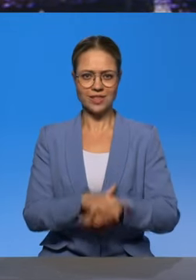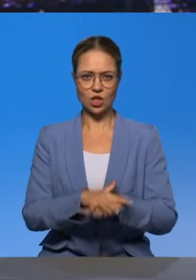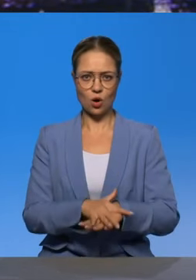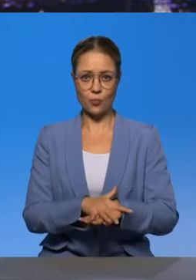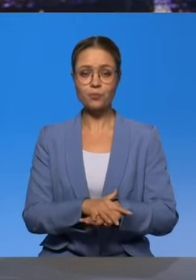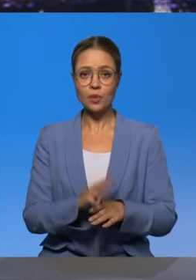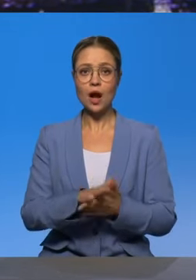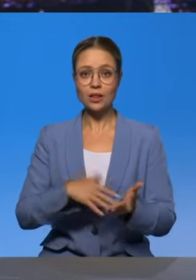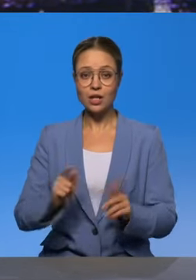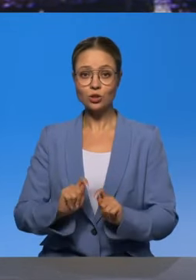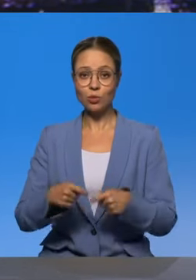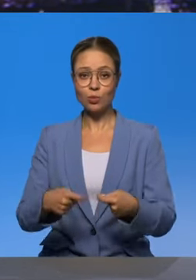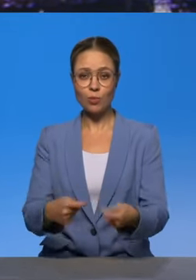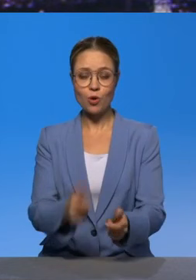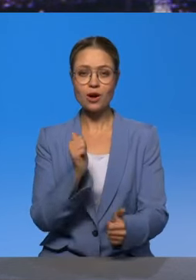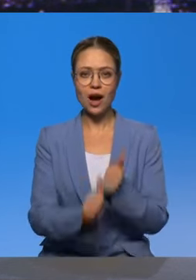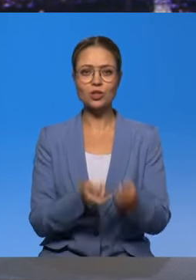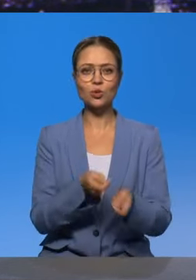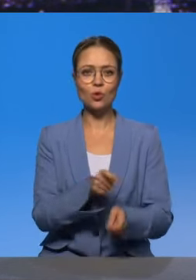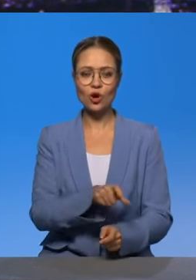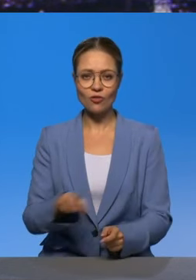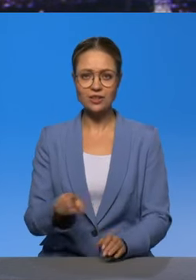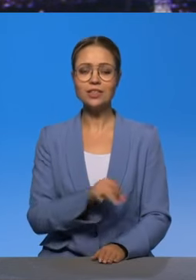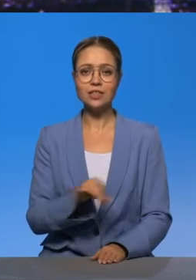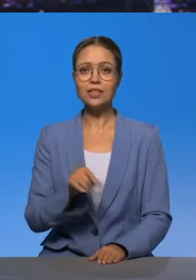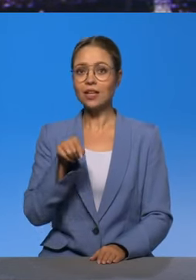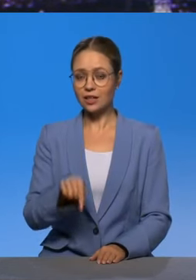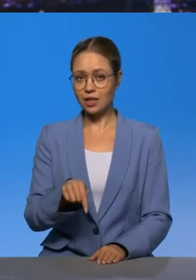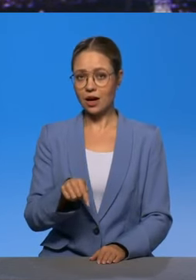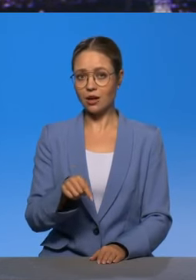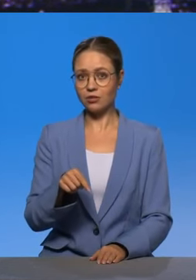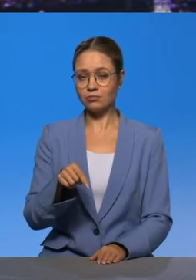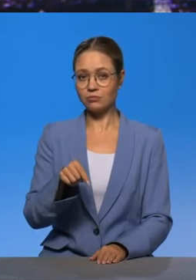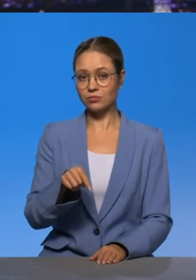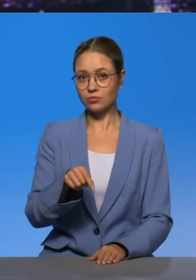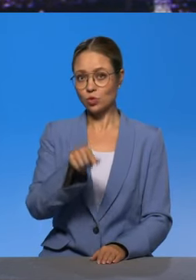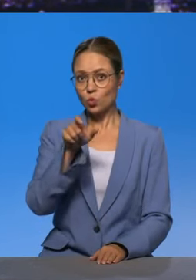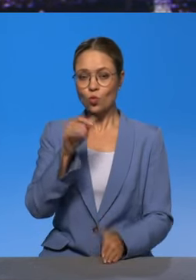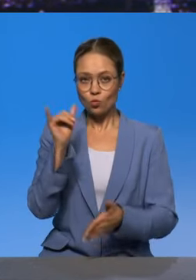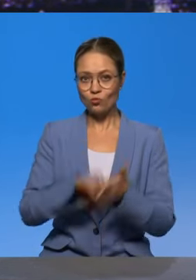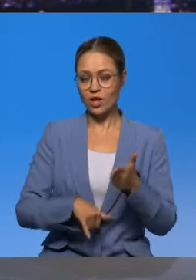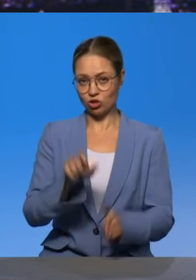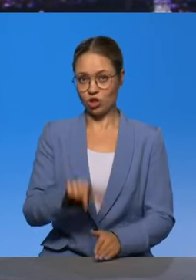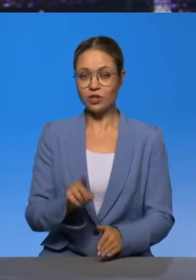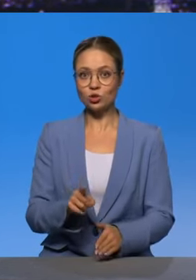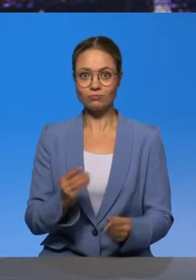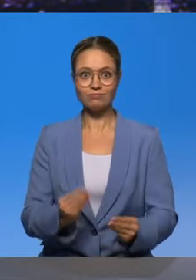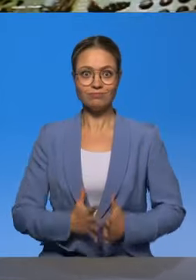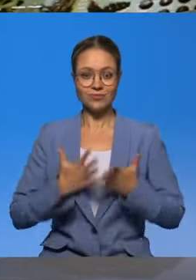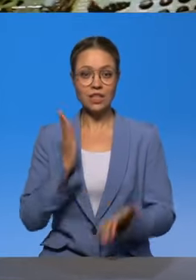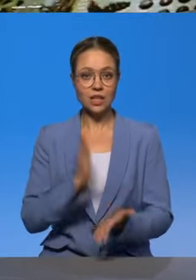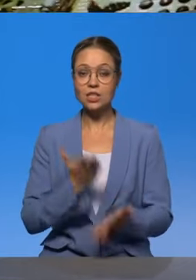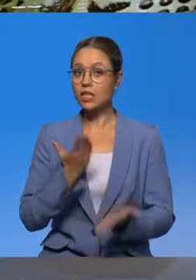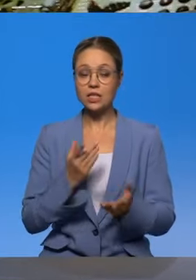по трансформации переходит к каждому руководителю, он тогда уверен, что у него есть заряд какой-то мотивации. Если этого нету, он сам,